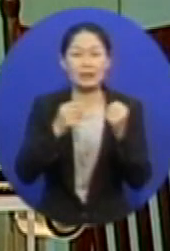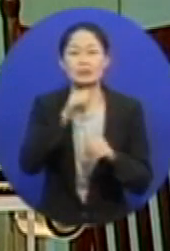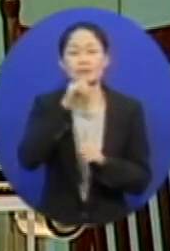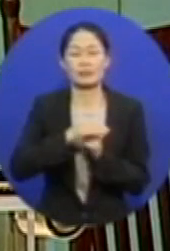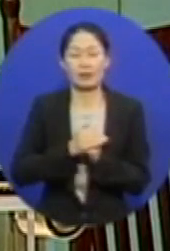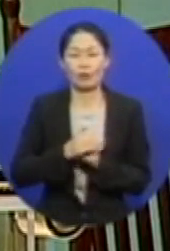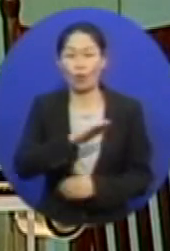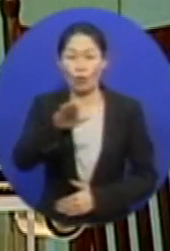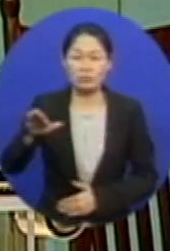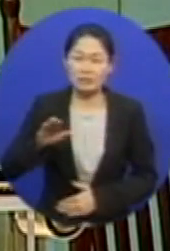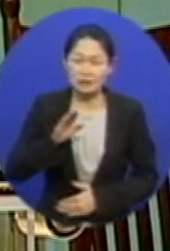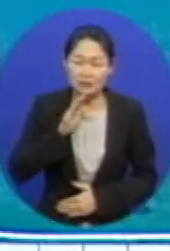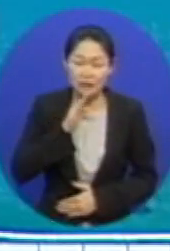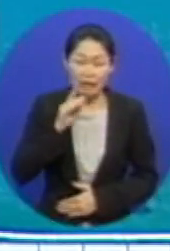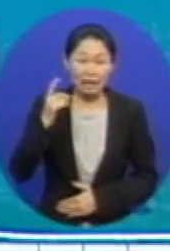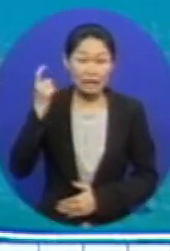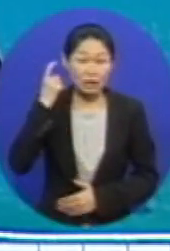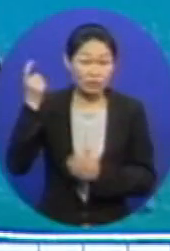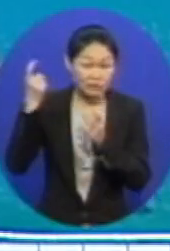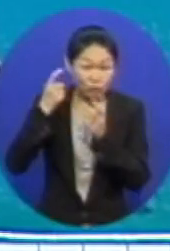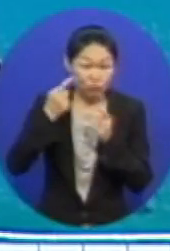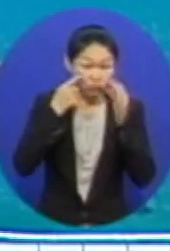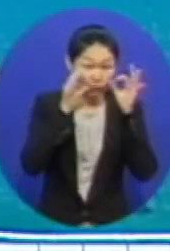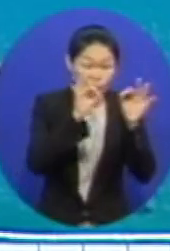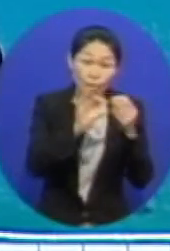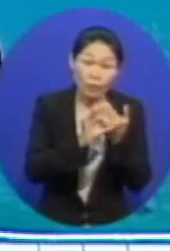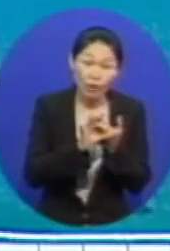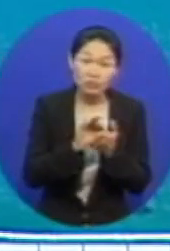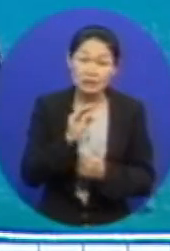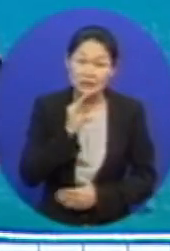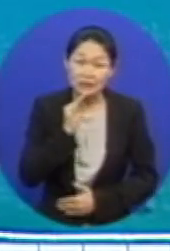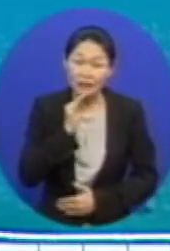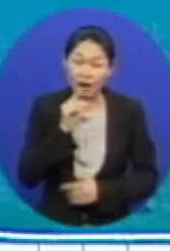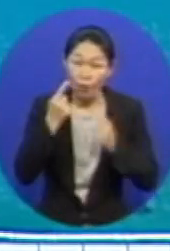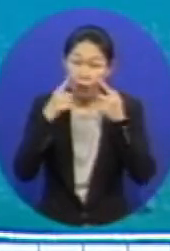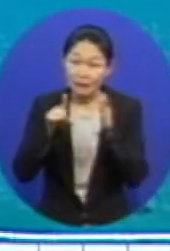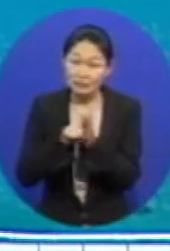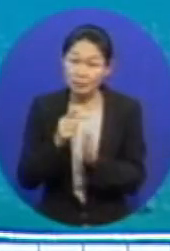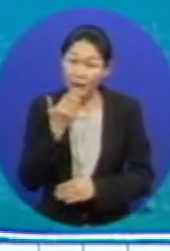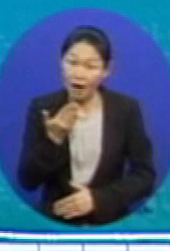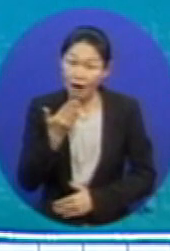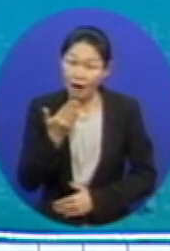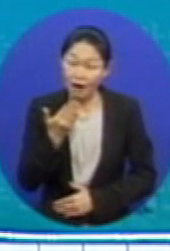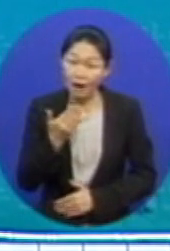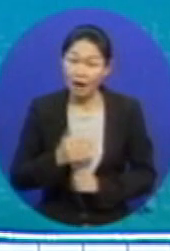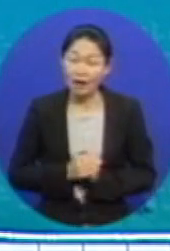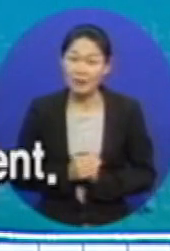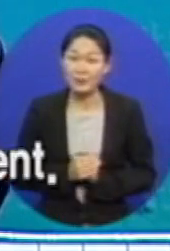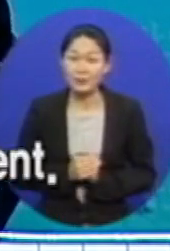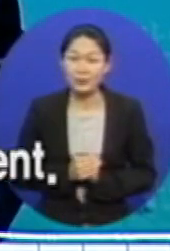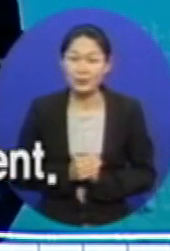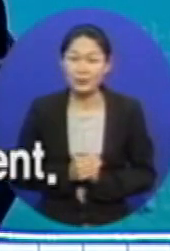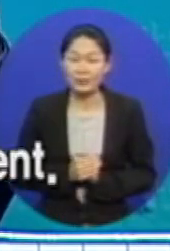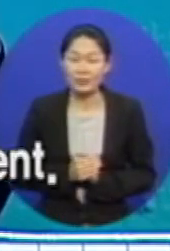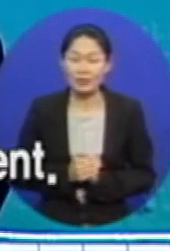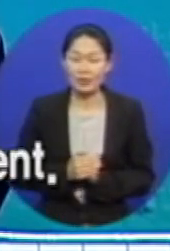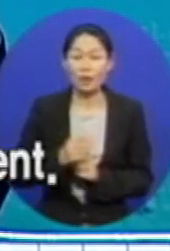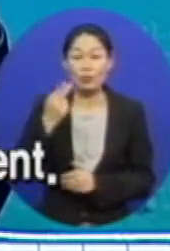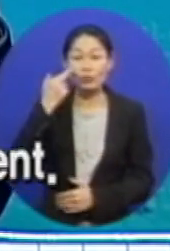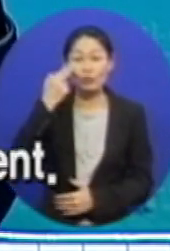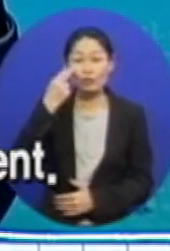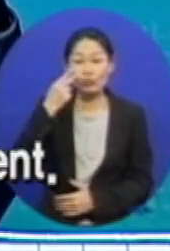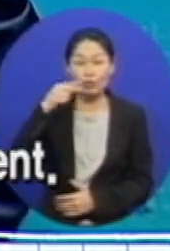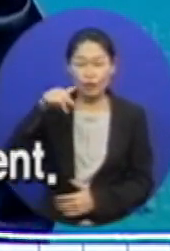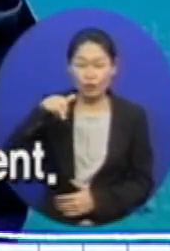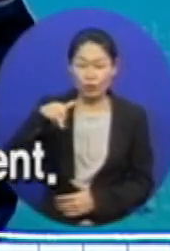여러분 진짜 귀로 듣고 눈으로 보면 그게 정말 확실한 걸까요 미국 혼혈 대학에서